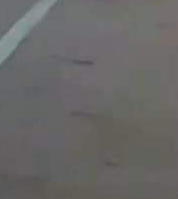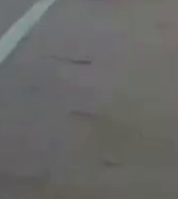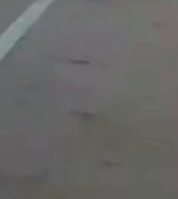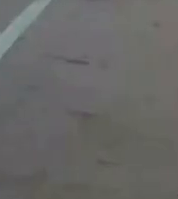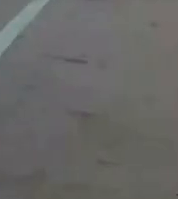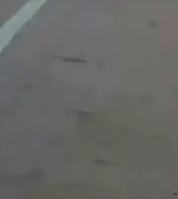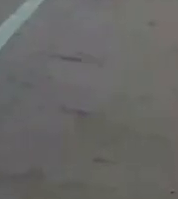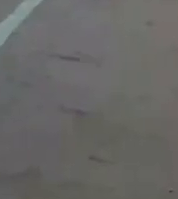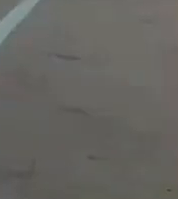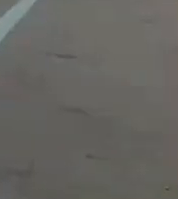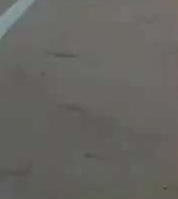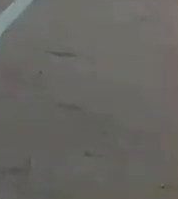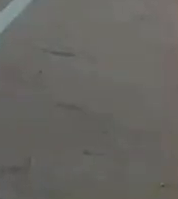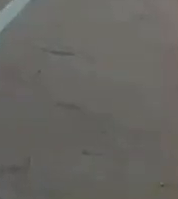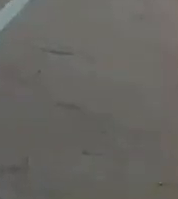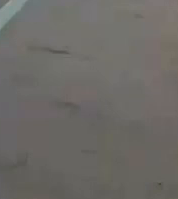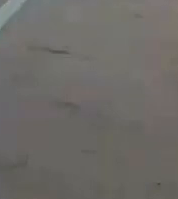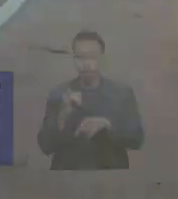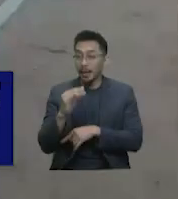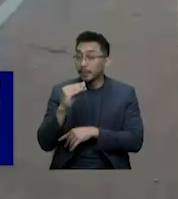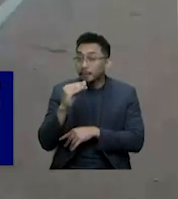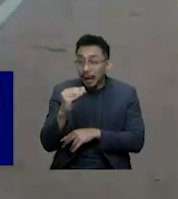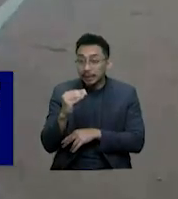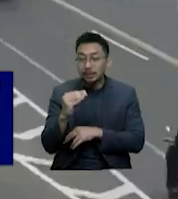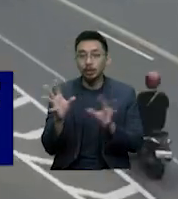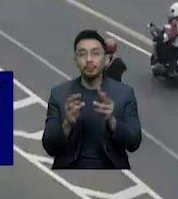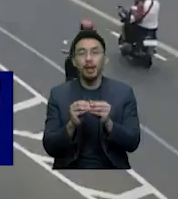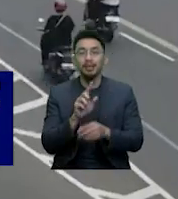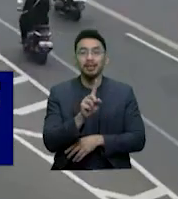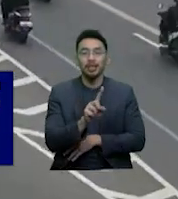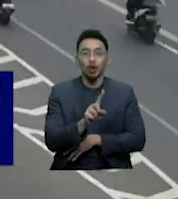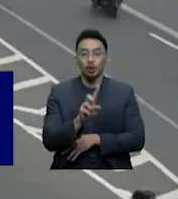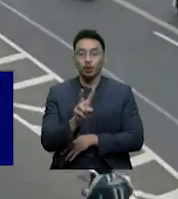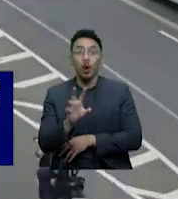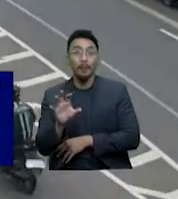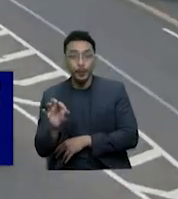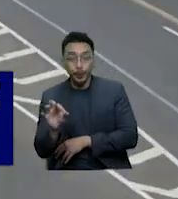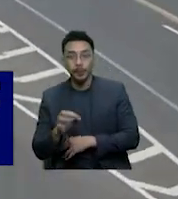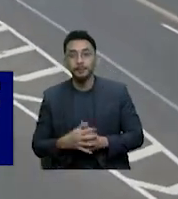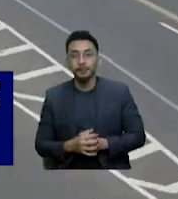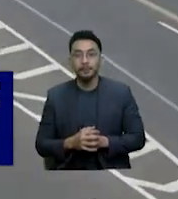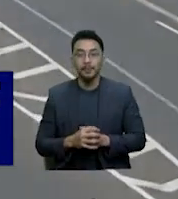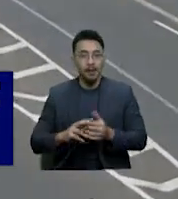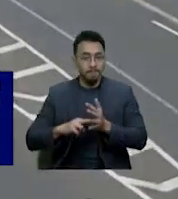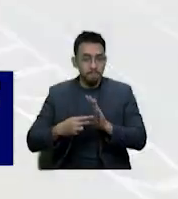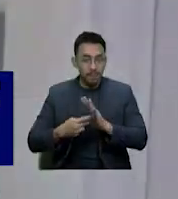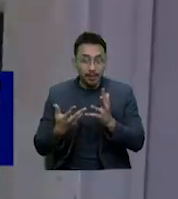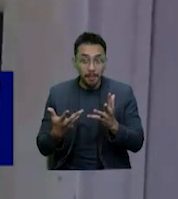website AQR Jumat pagi menunjukkan di angka 120, artinya tidak sehat bagi kelompok